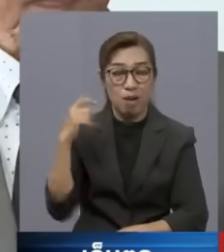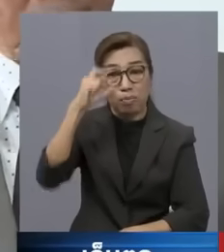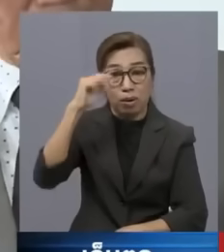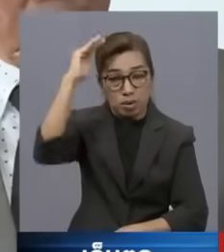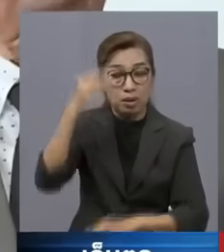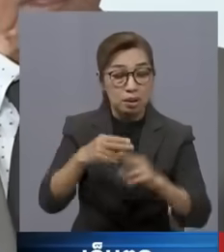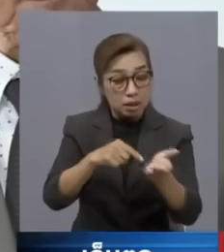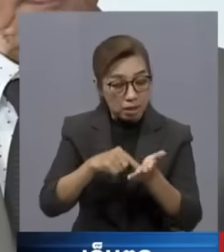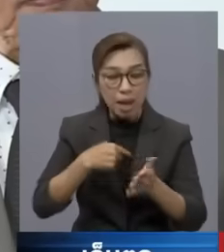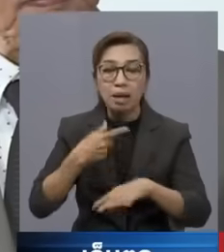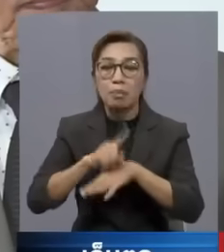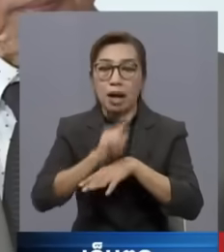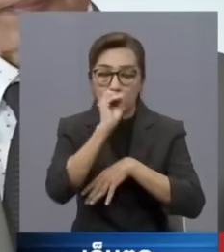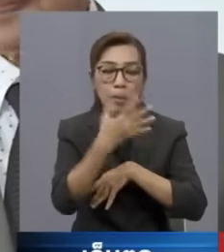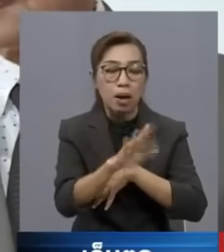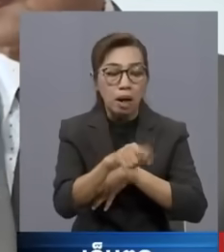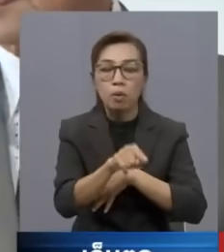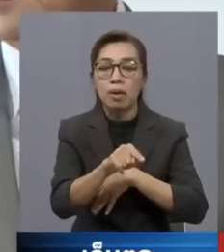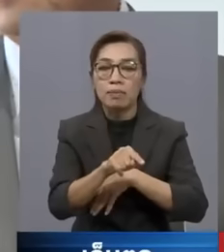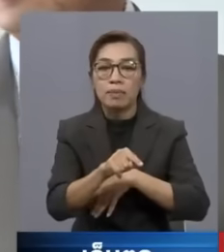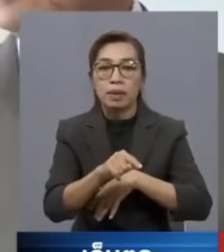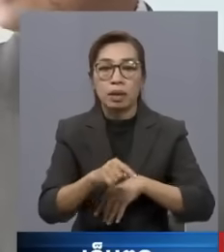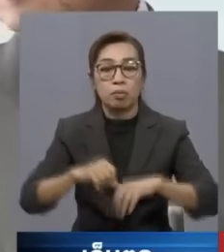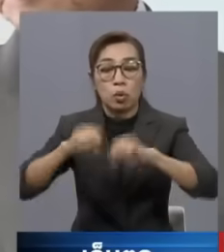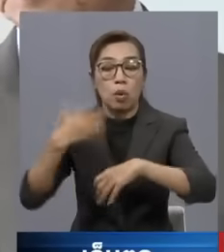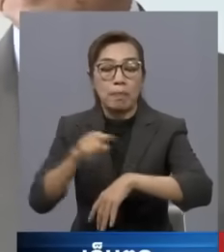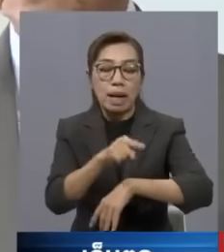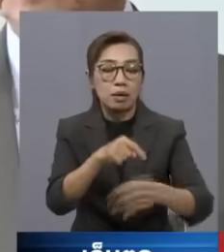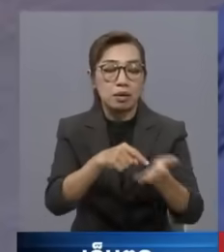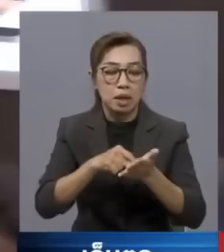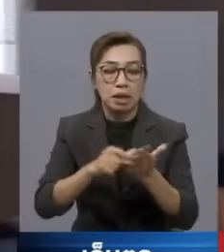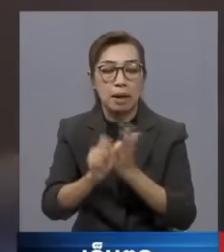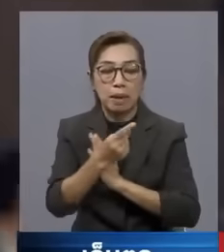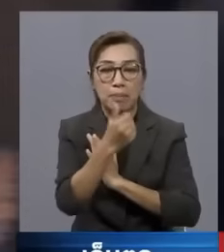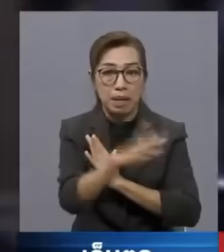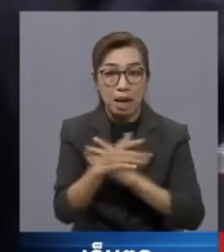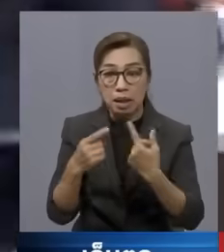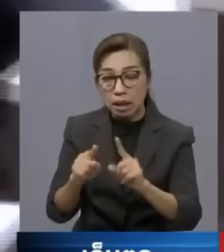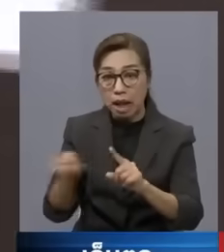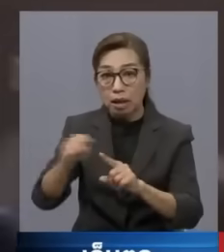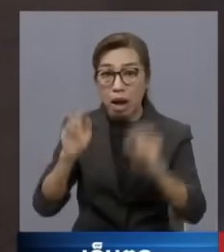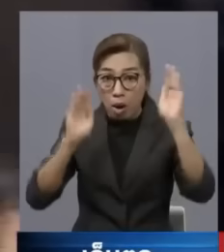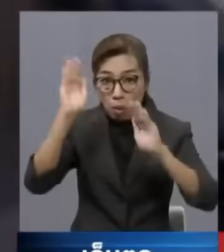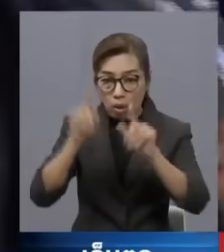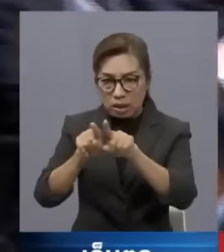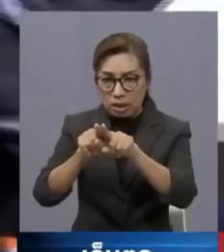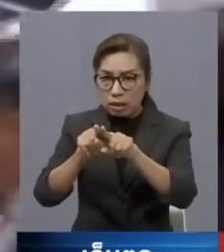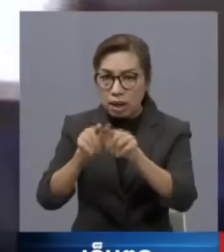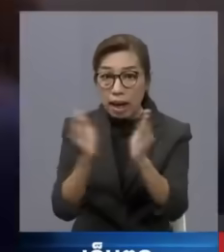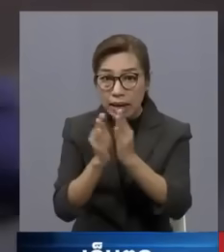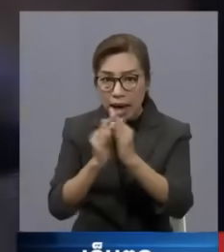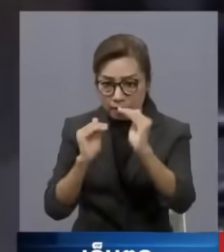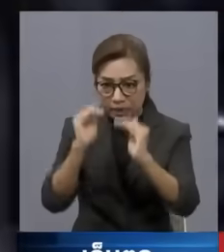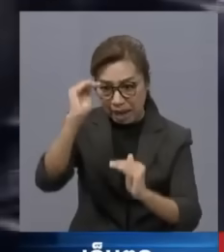ดังกล่าวต่างจากการลงมติชี้ขาดในประเด็นต่างๆที่คะแนนทิ้งห่างกันไม่เกิน 25เสียงตามข้อบังคับการประชุมสภา